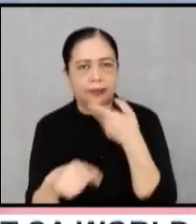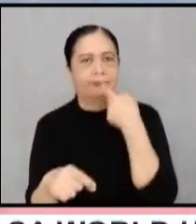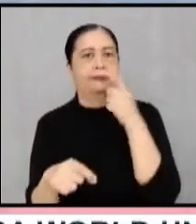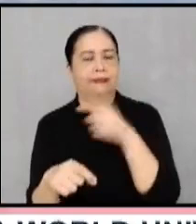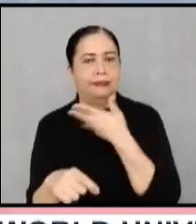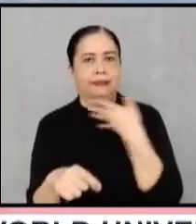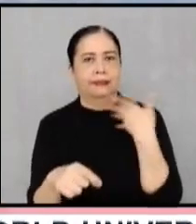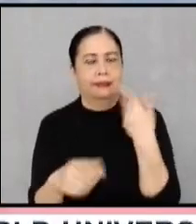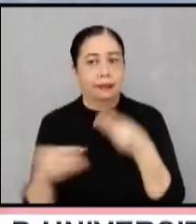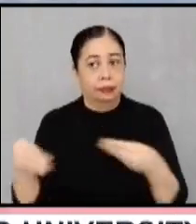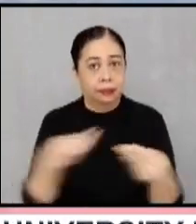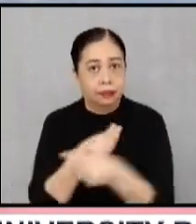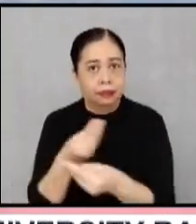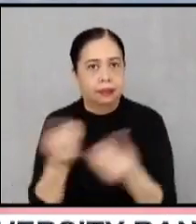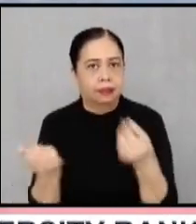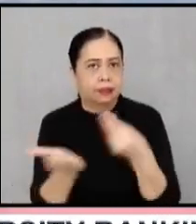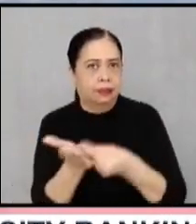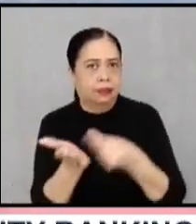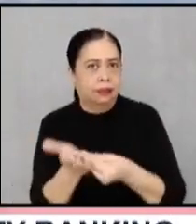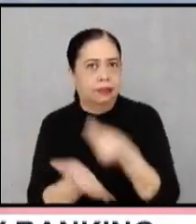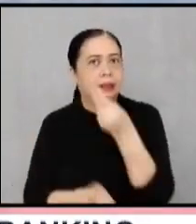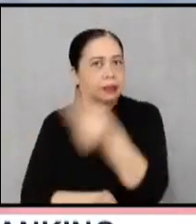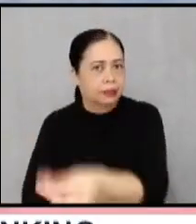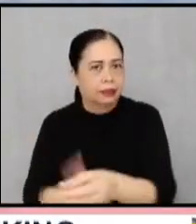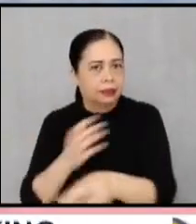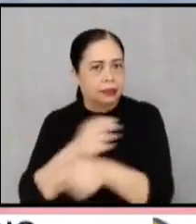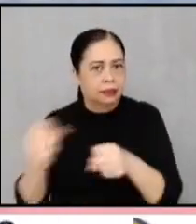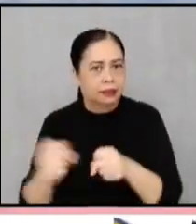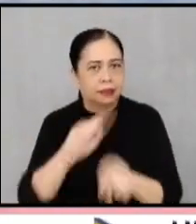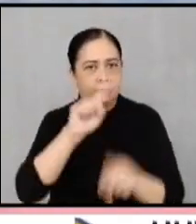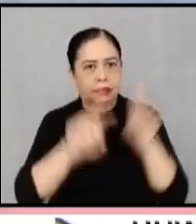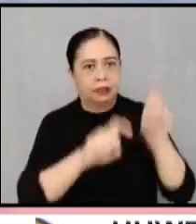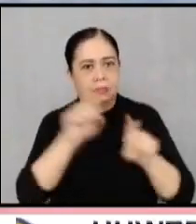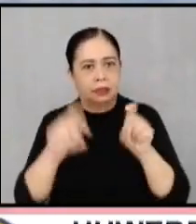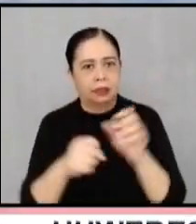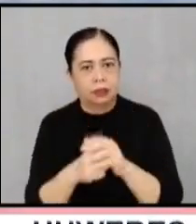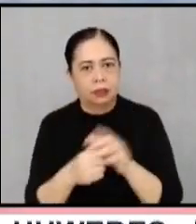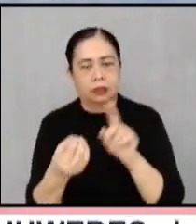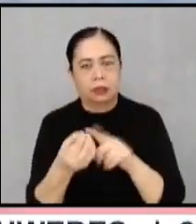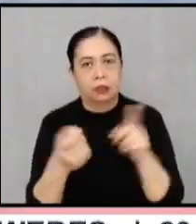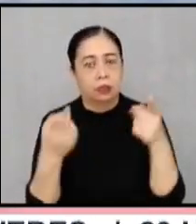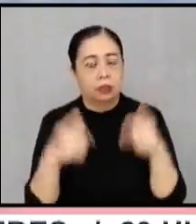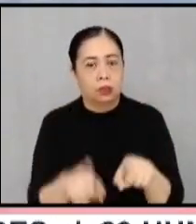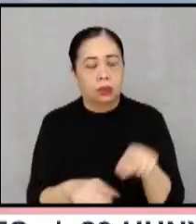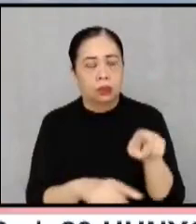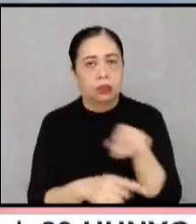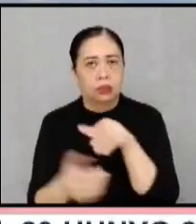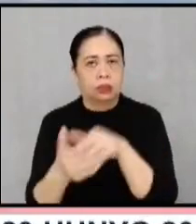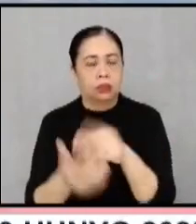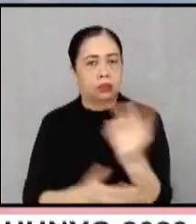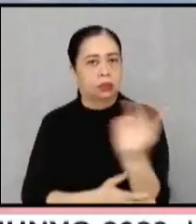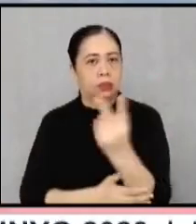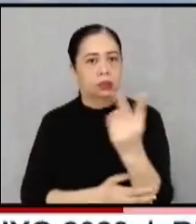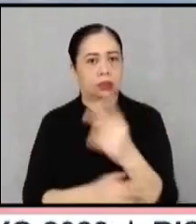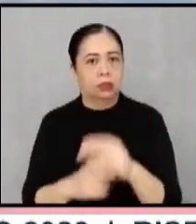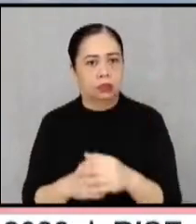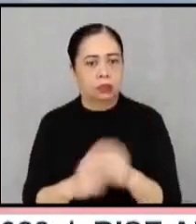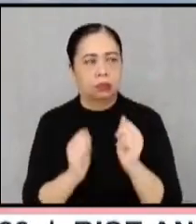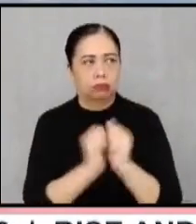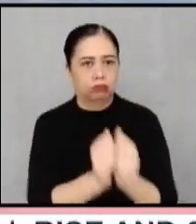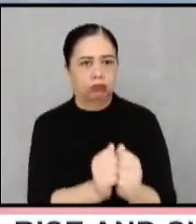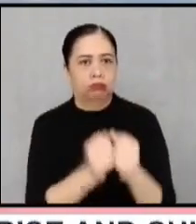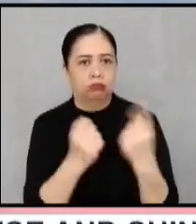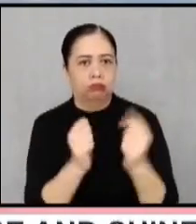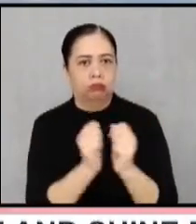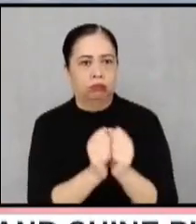sa certain amount ng pera. Nang tanungin ng mga suspect, kaugnay sa mga aligasyon laban sa kanila. Kasama lang po talaga siya. Pero di